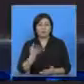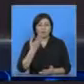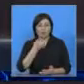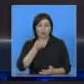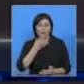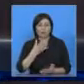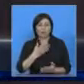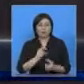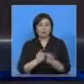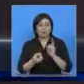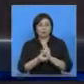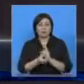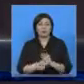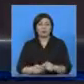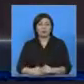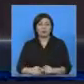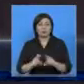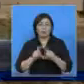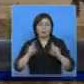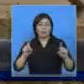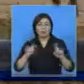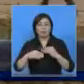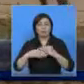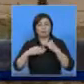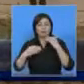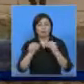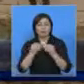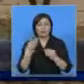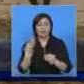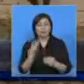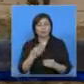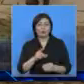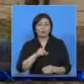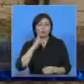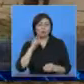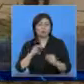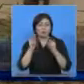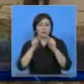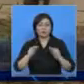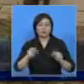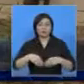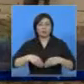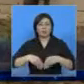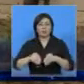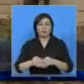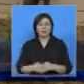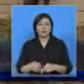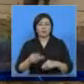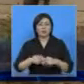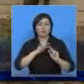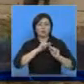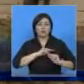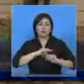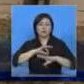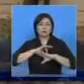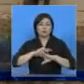тұрады. Мектептің алдына 14 жасыл шырша егіліп, сондай жұмыстар жүргізілді.